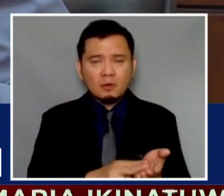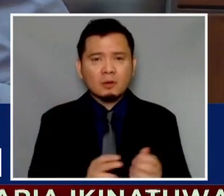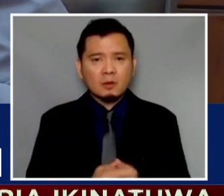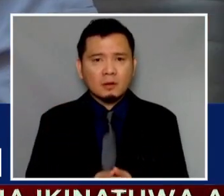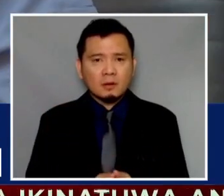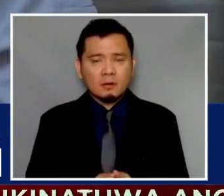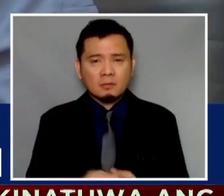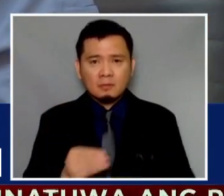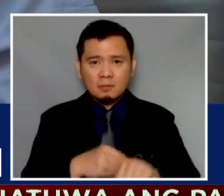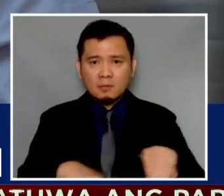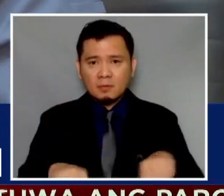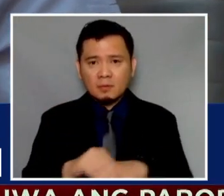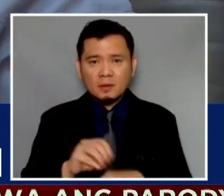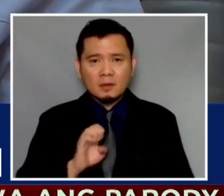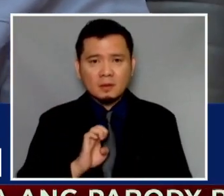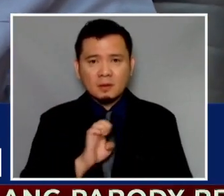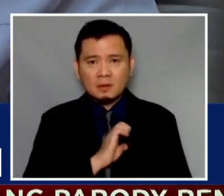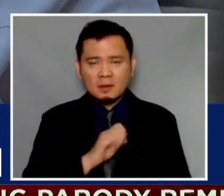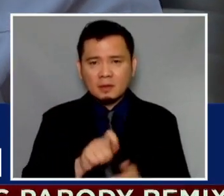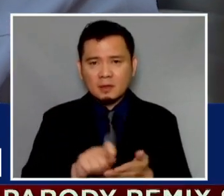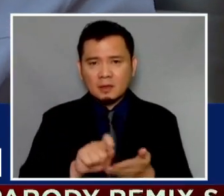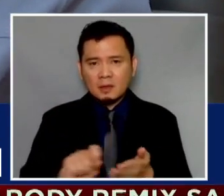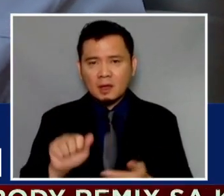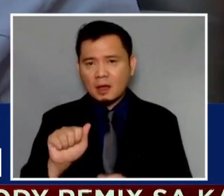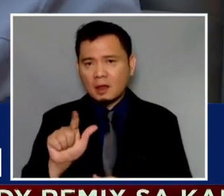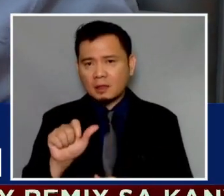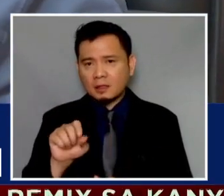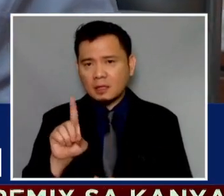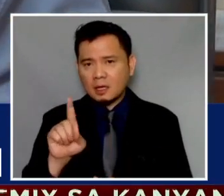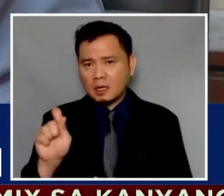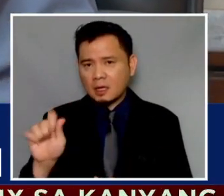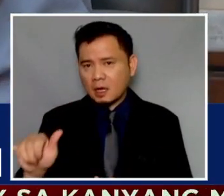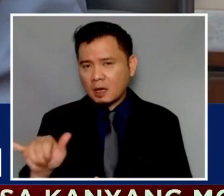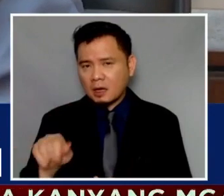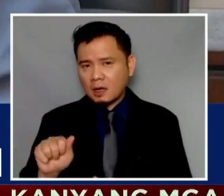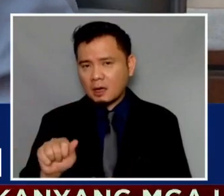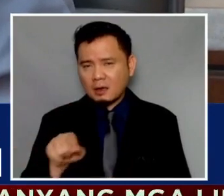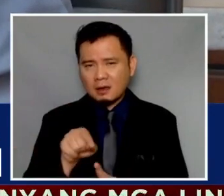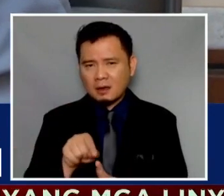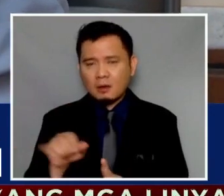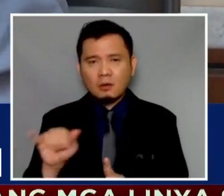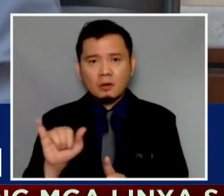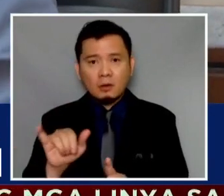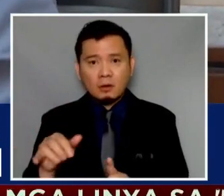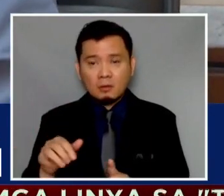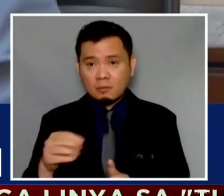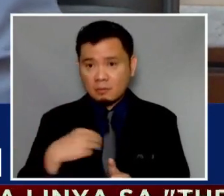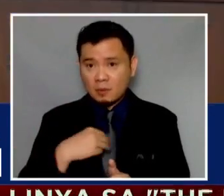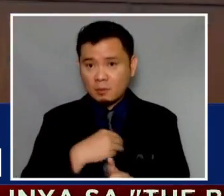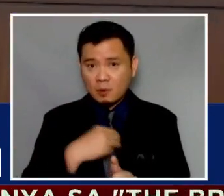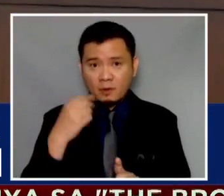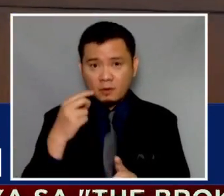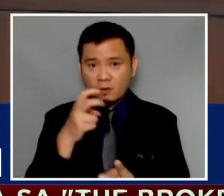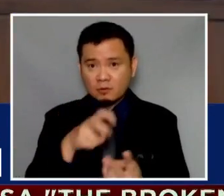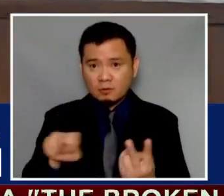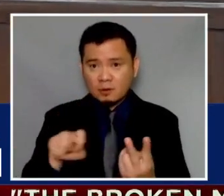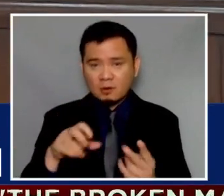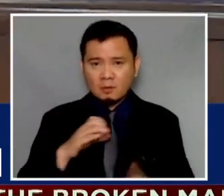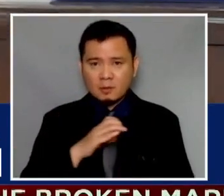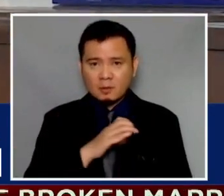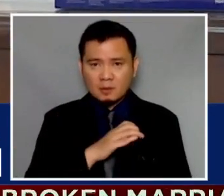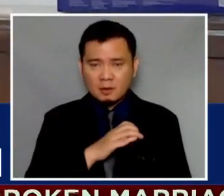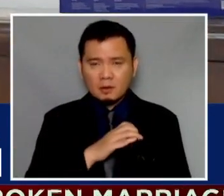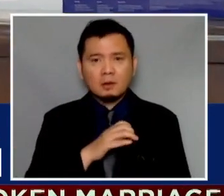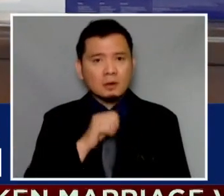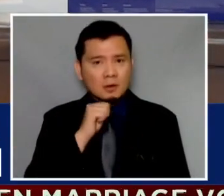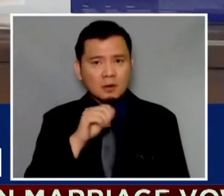Salvador Medialdea, at ikalawa, bersyon ito na ipinasa ng mga miyembro ng Transition Committee nang hindi